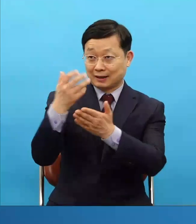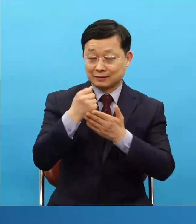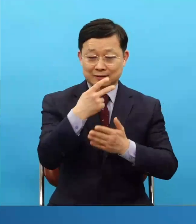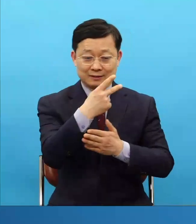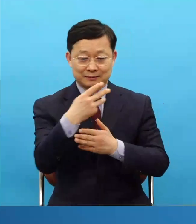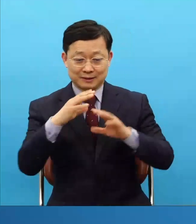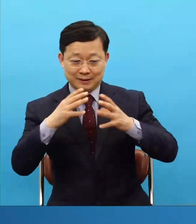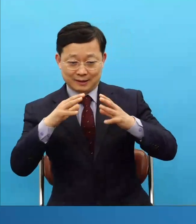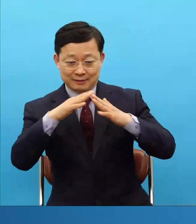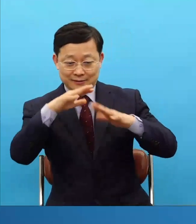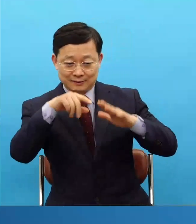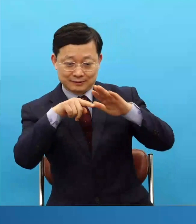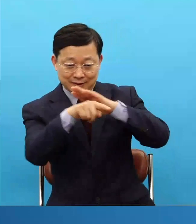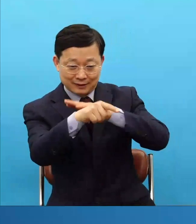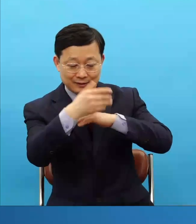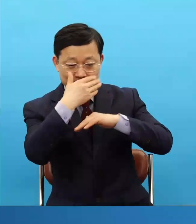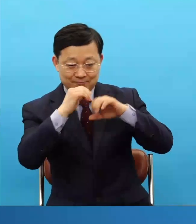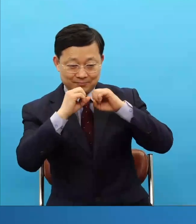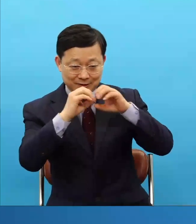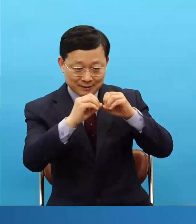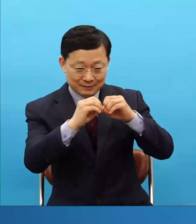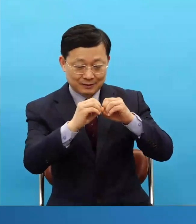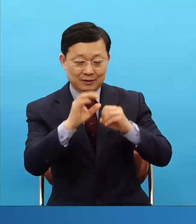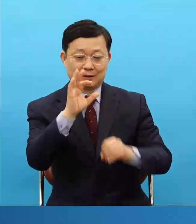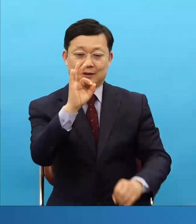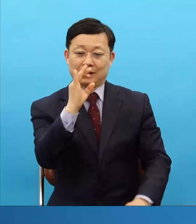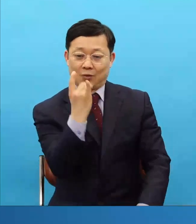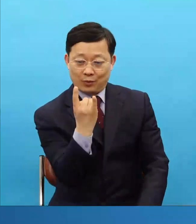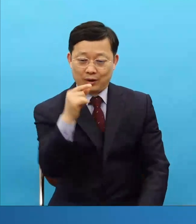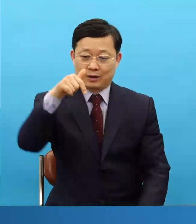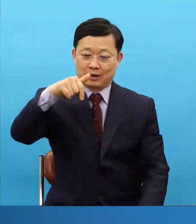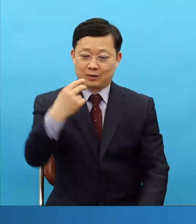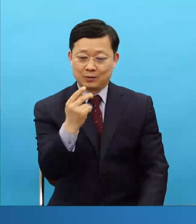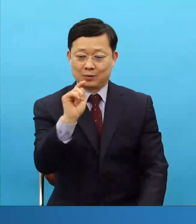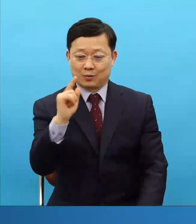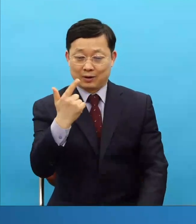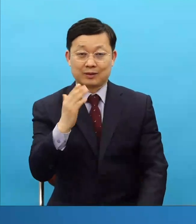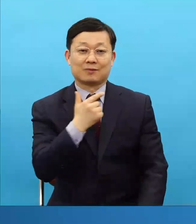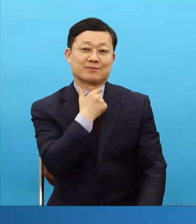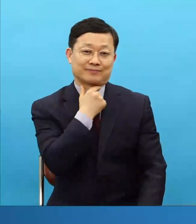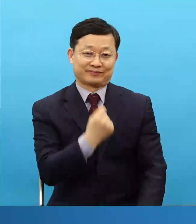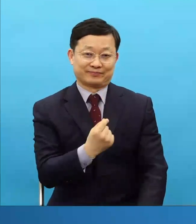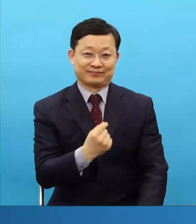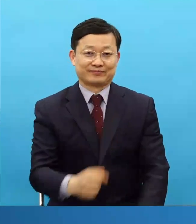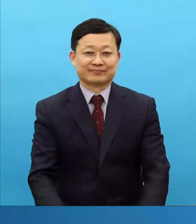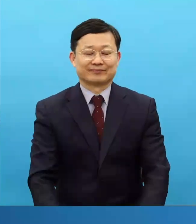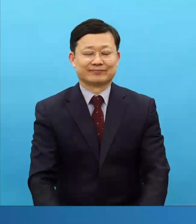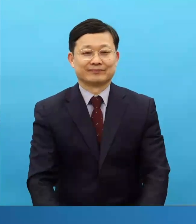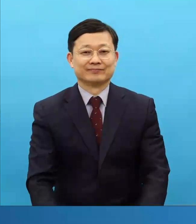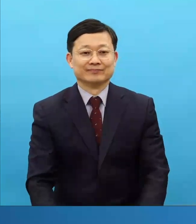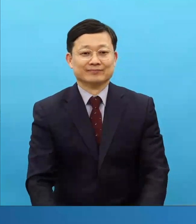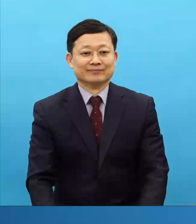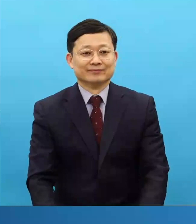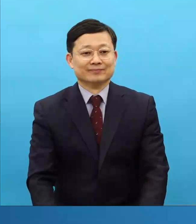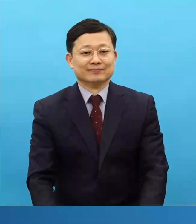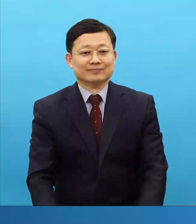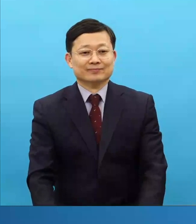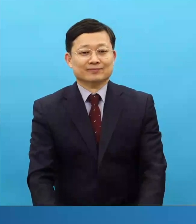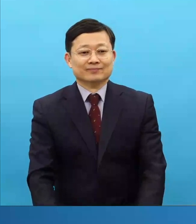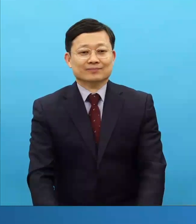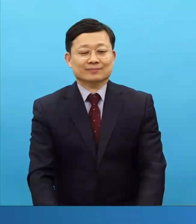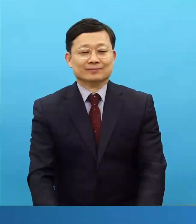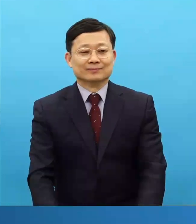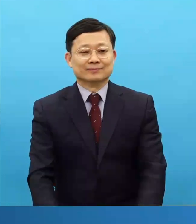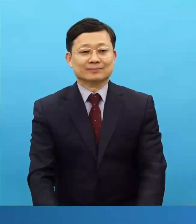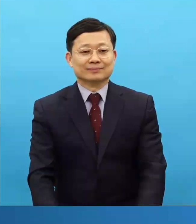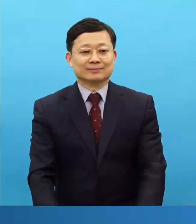237 현장에 나아가는 외교관이 되는 것이 비전입니다. The vision is to become a diplomat who goes to the 237 field